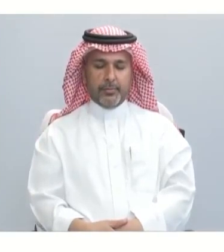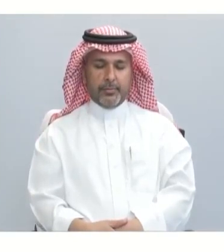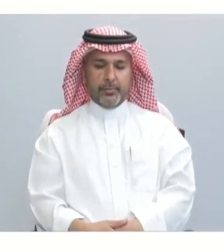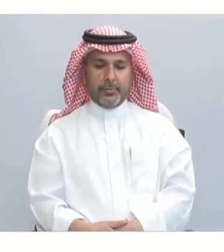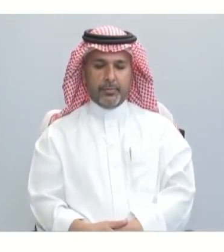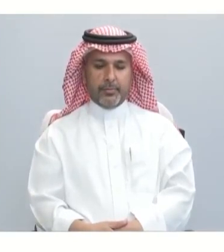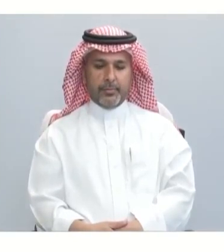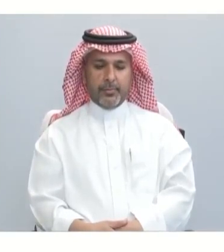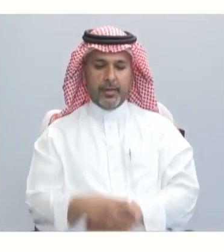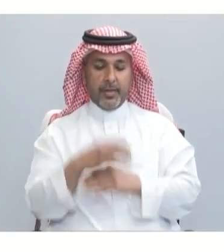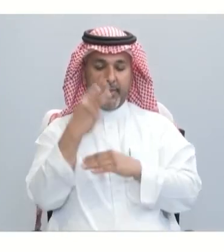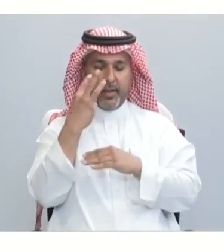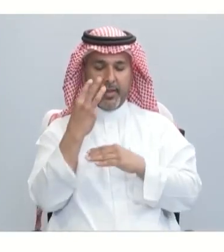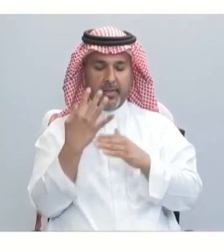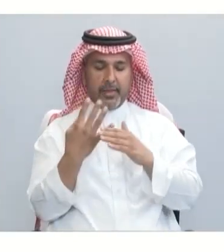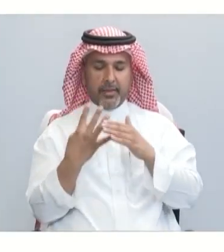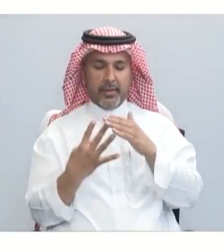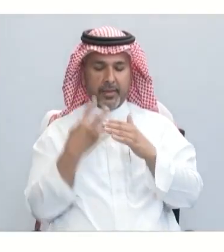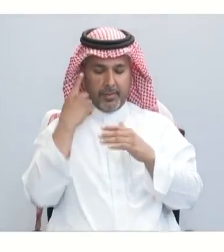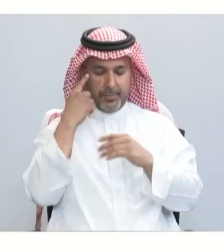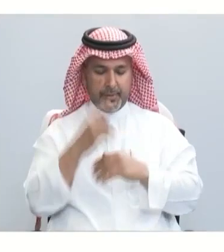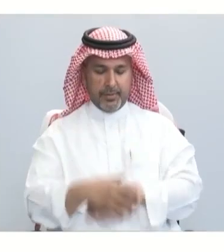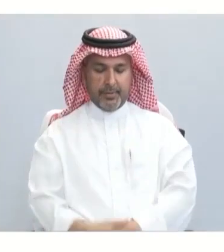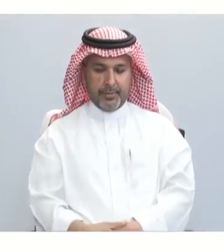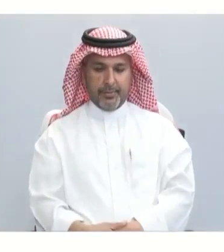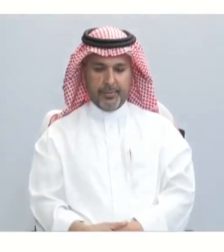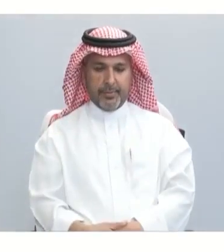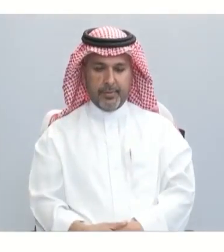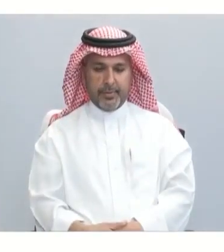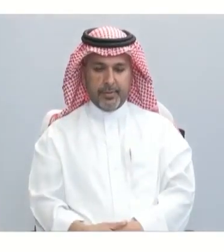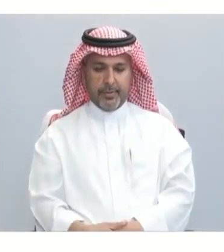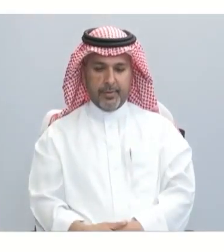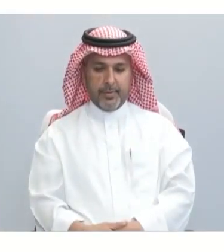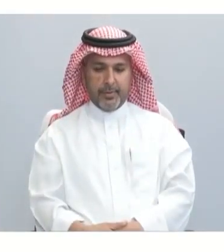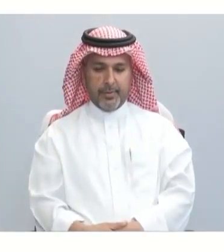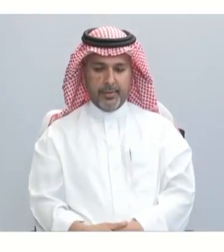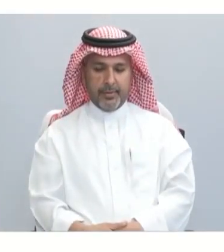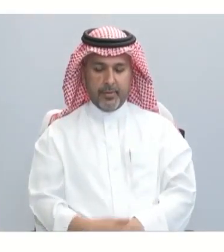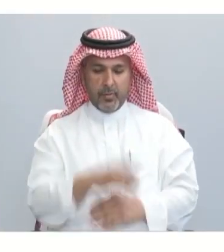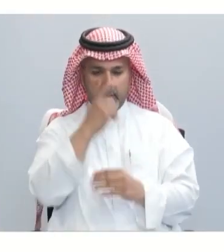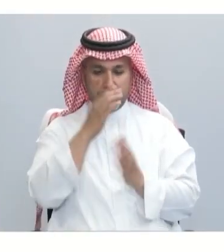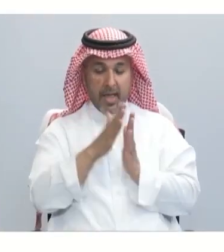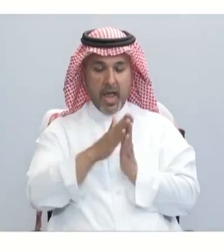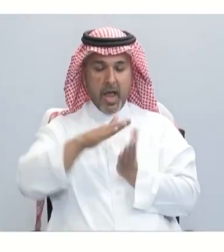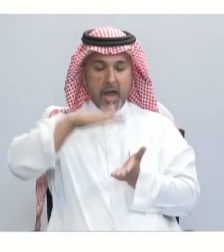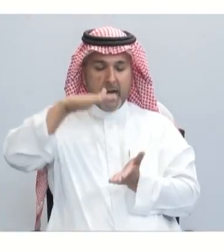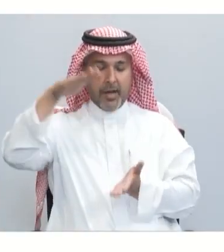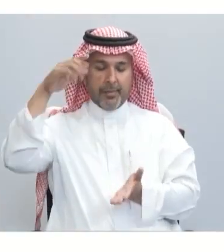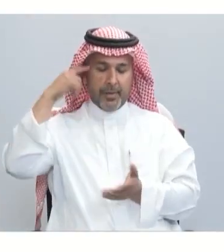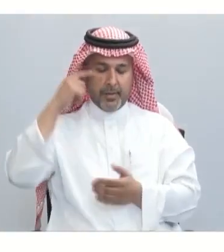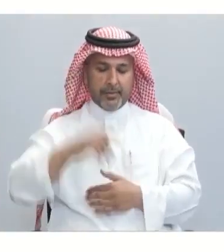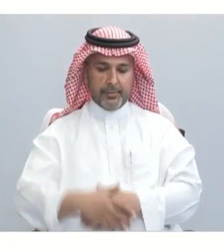ثلاثه ارباع جميع القيم اللي اكبر من او يساوي 3ه ارع تحقق